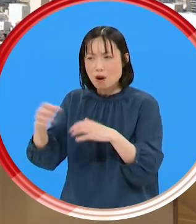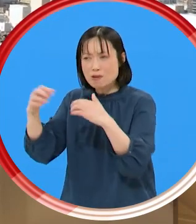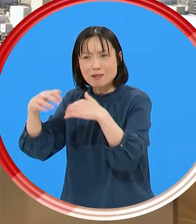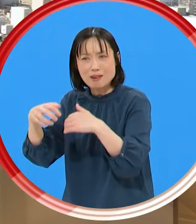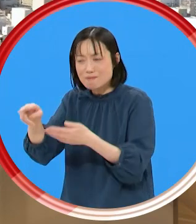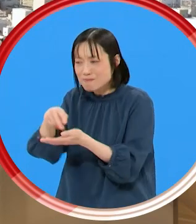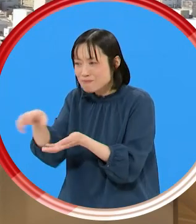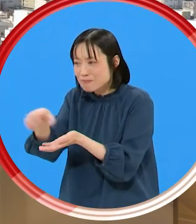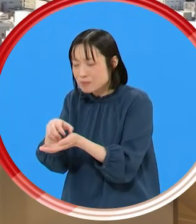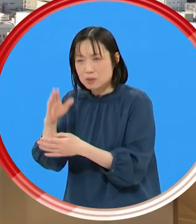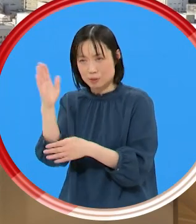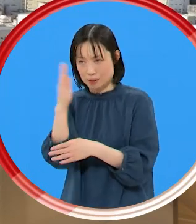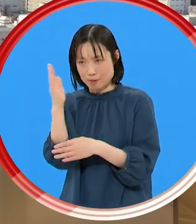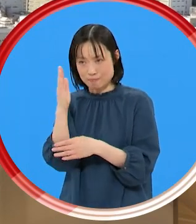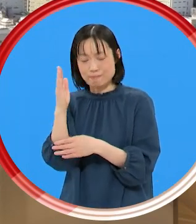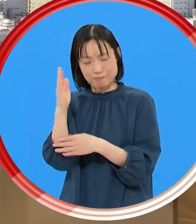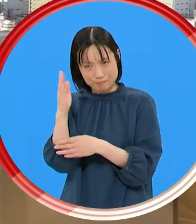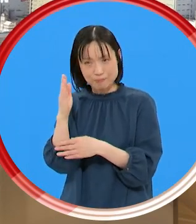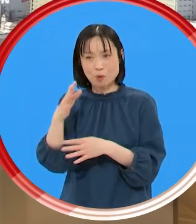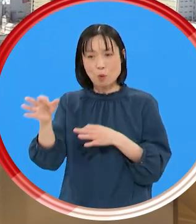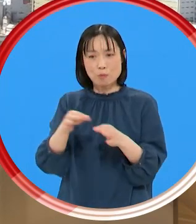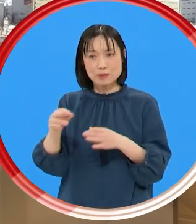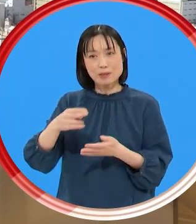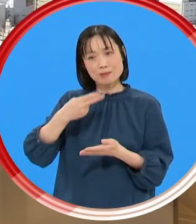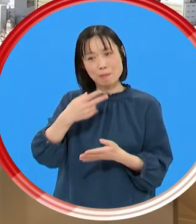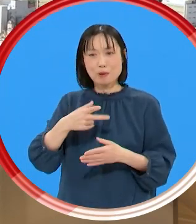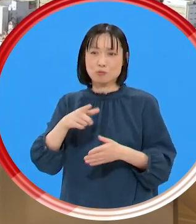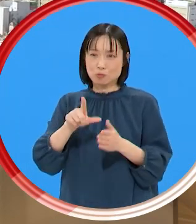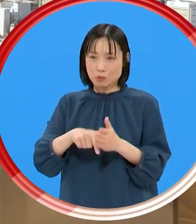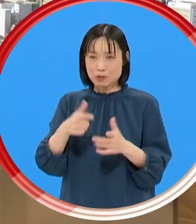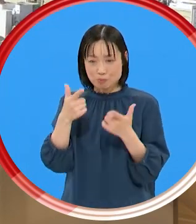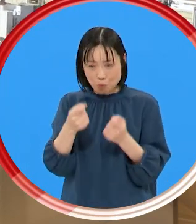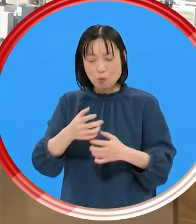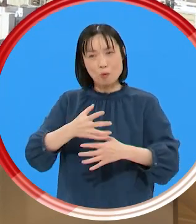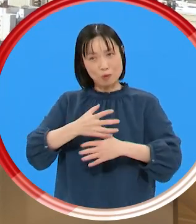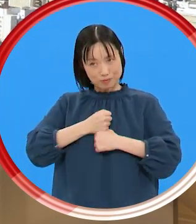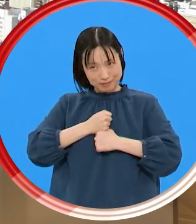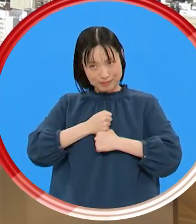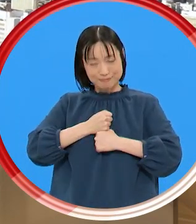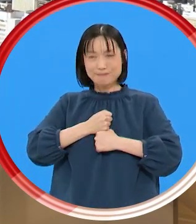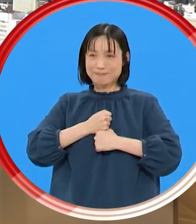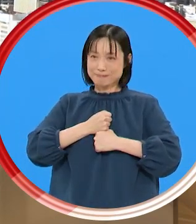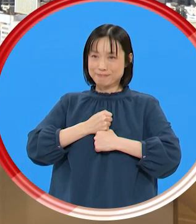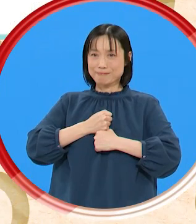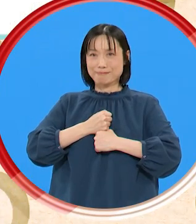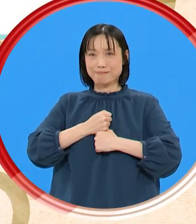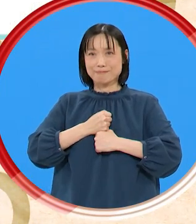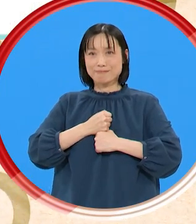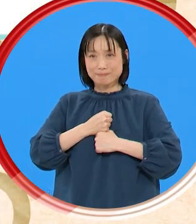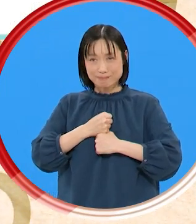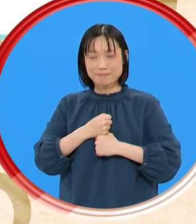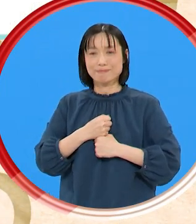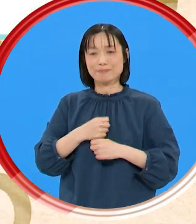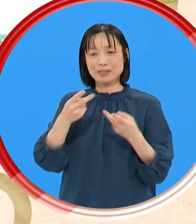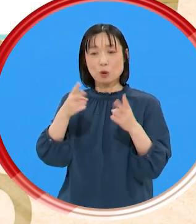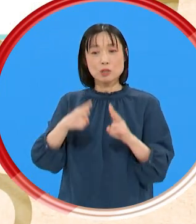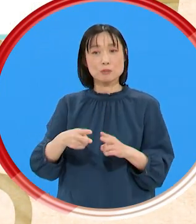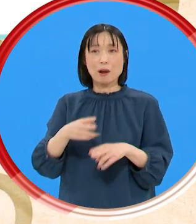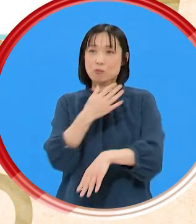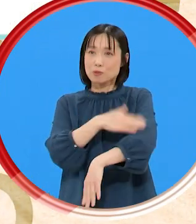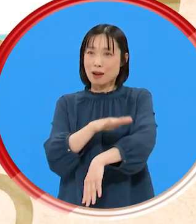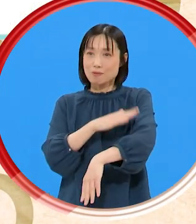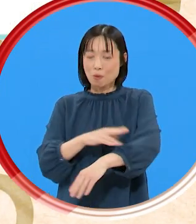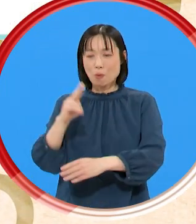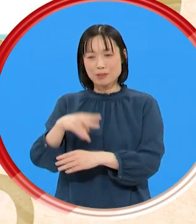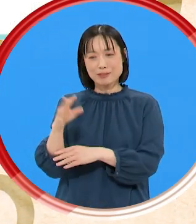菜などを触らないということを徹底してください。外食の時にも注意が必要ですよ。ザ・広島